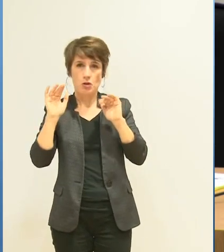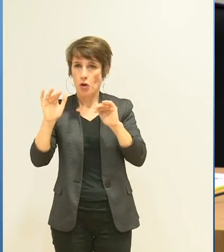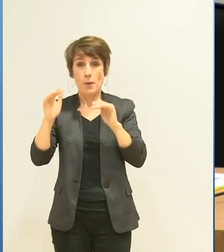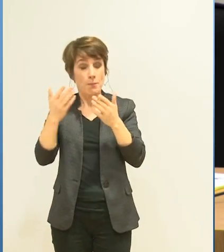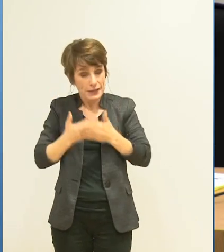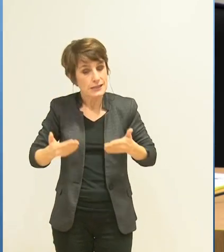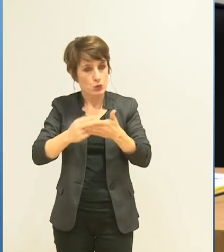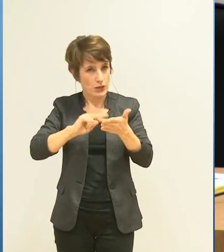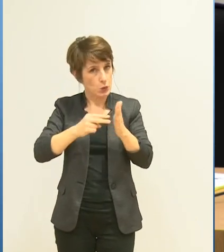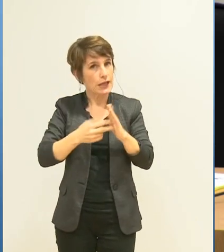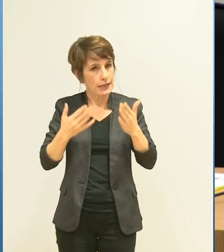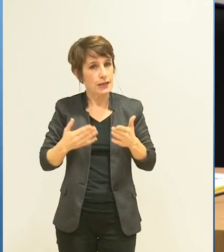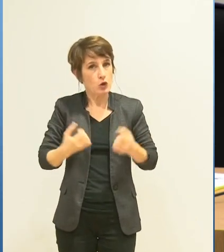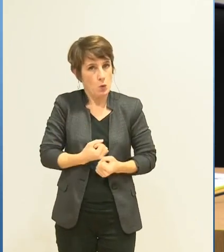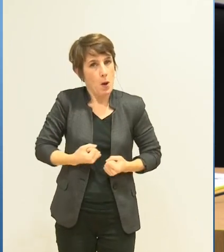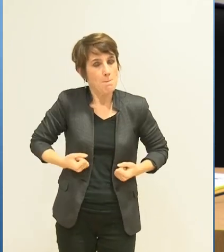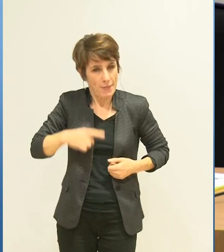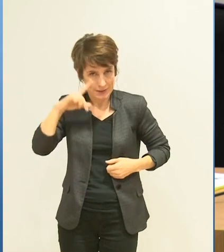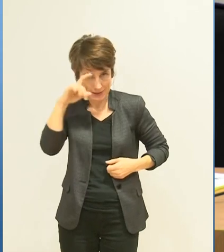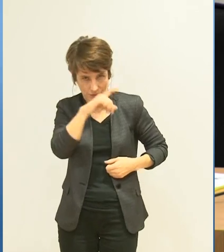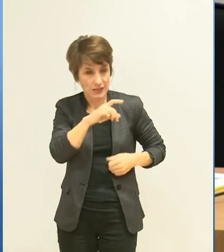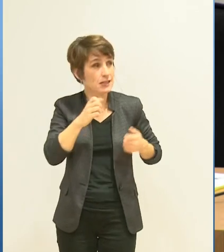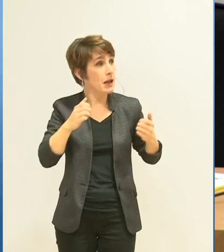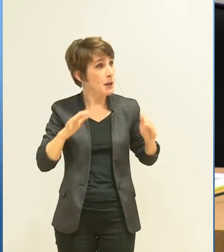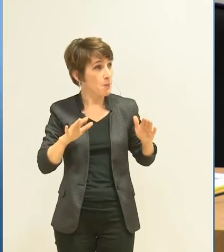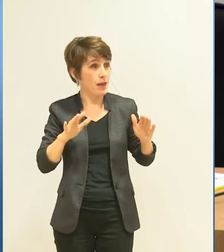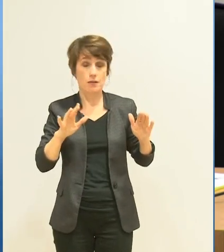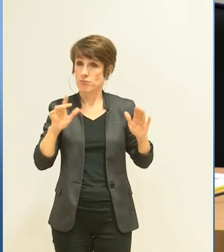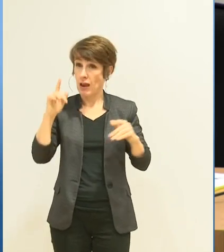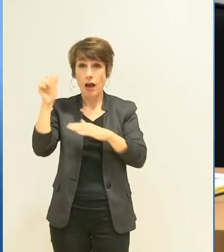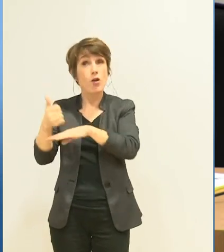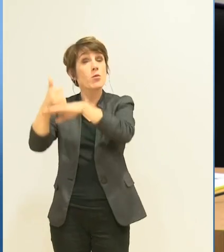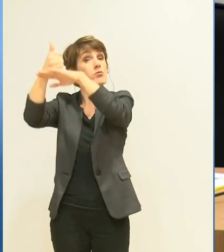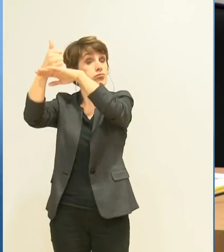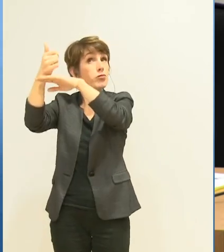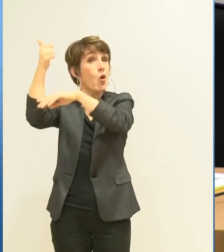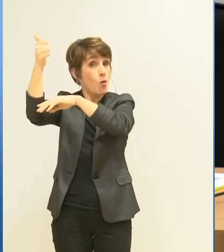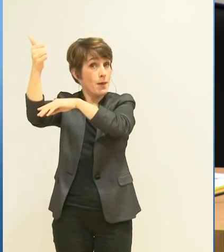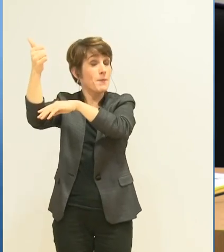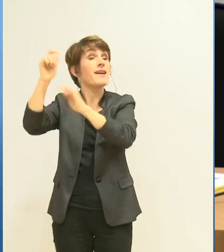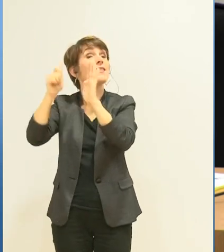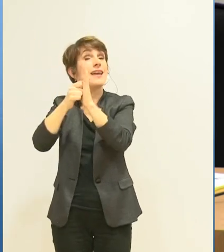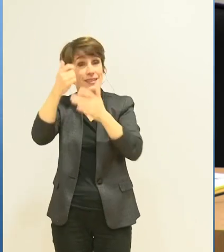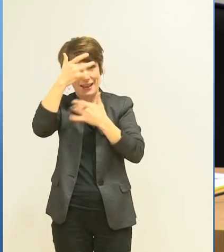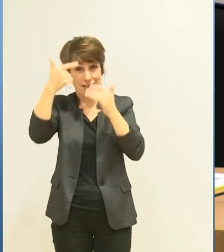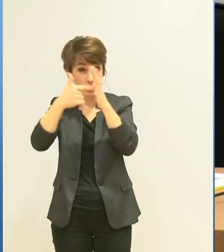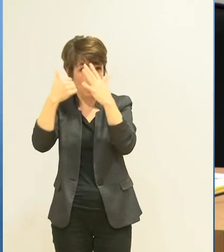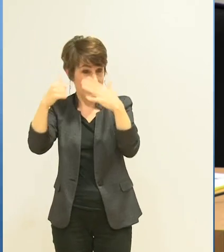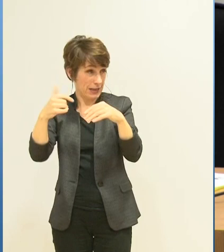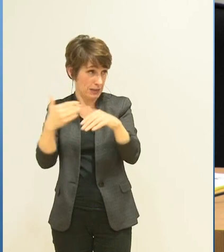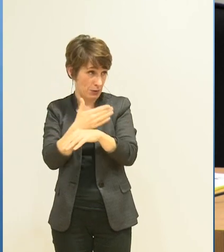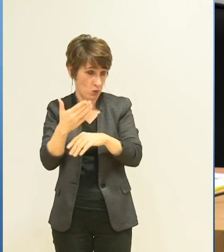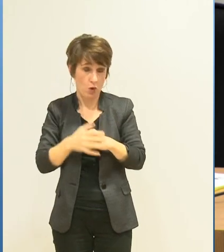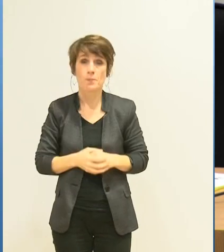la ville est confrontée en ce moment et veut juger de paix à l'été 2016 la commune a procédé au